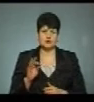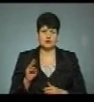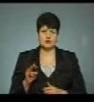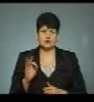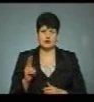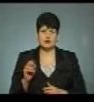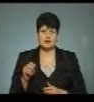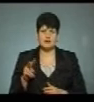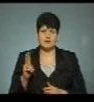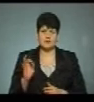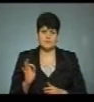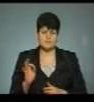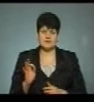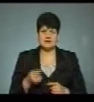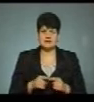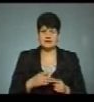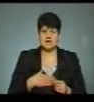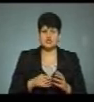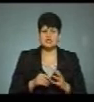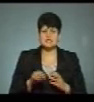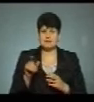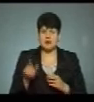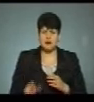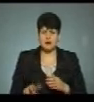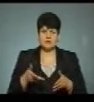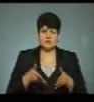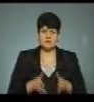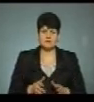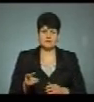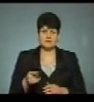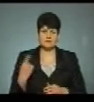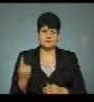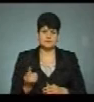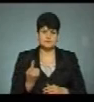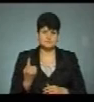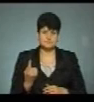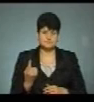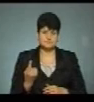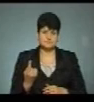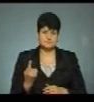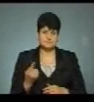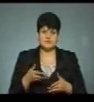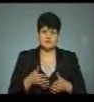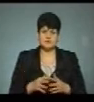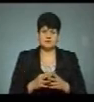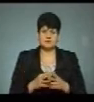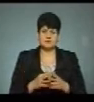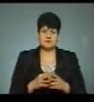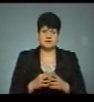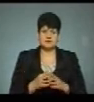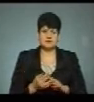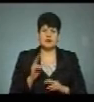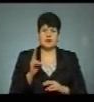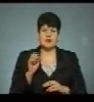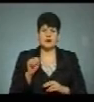Зіновій Штокалко – це наш земляк, уродженець Тернопільщини, народився він в селі